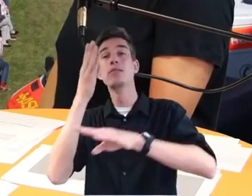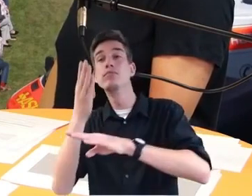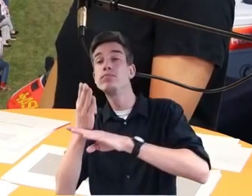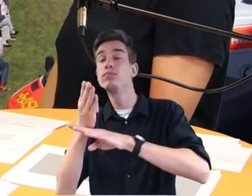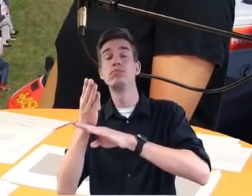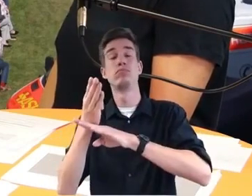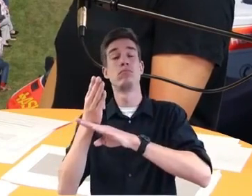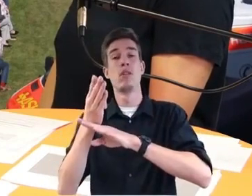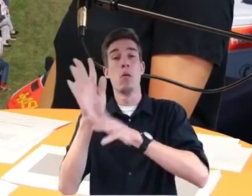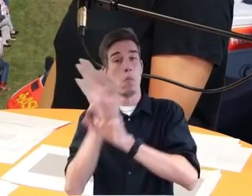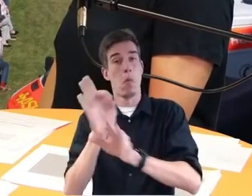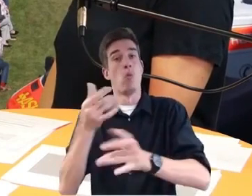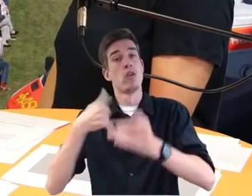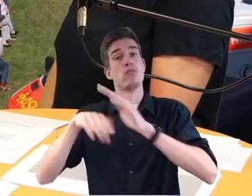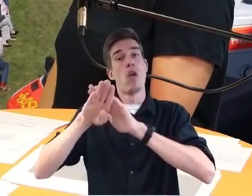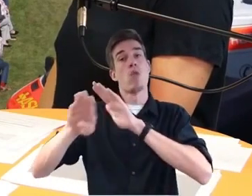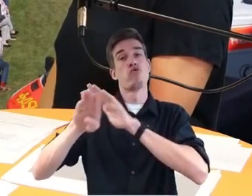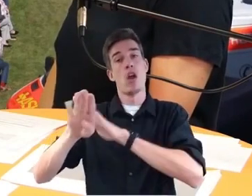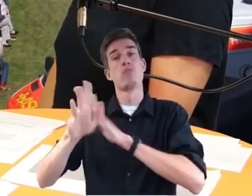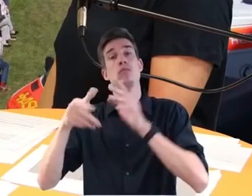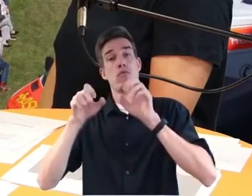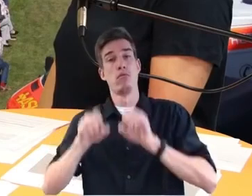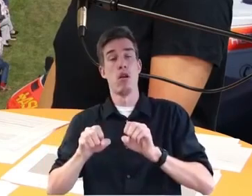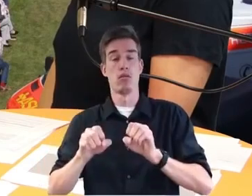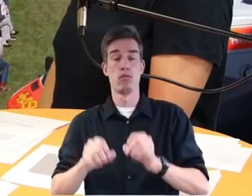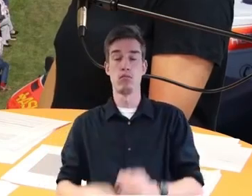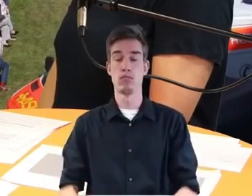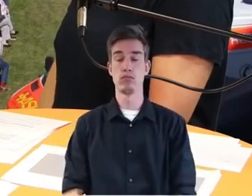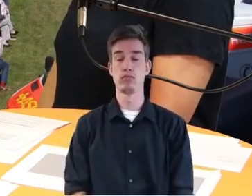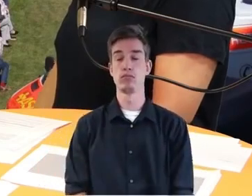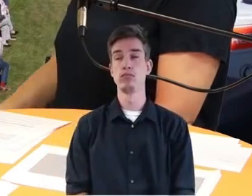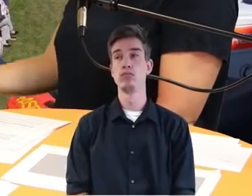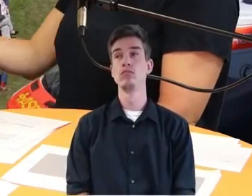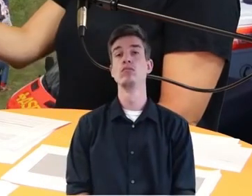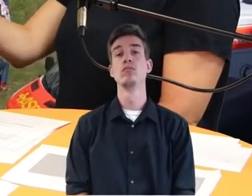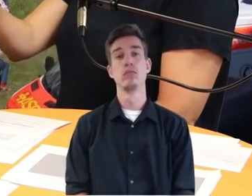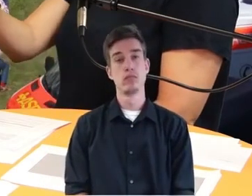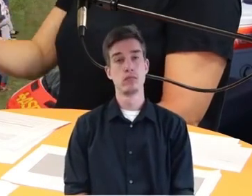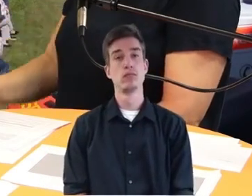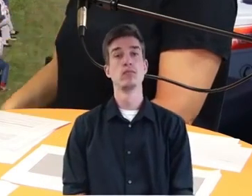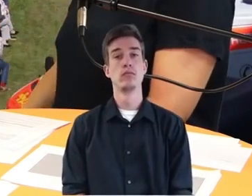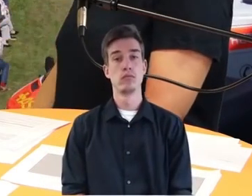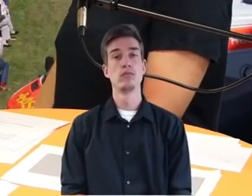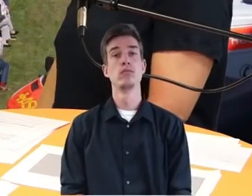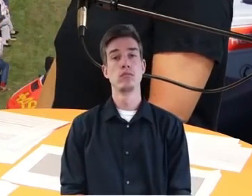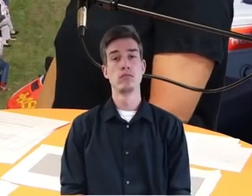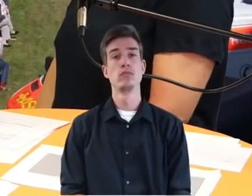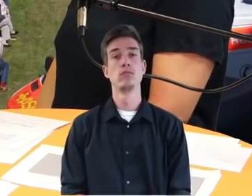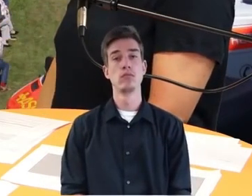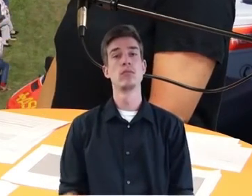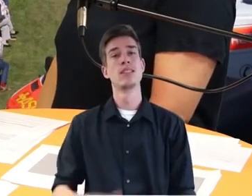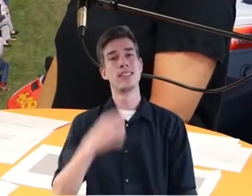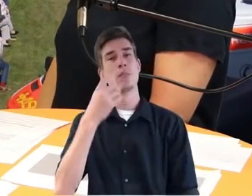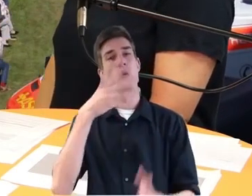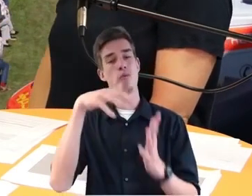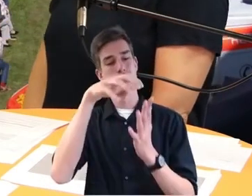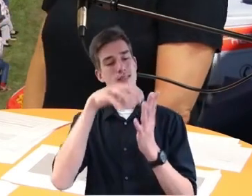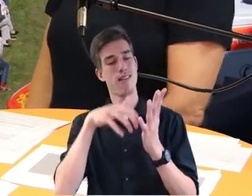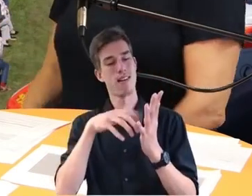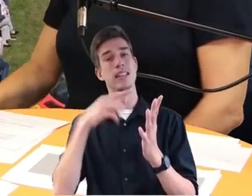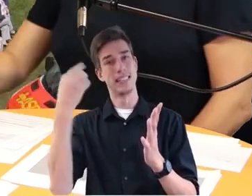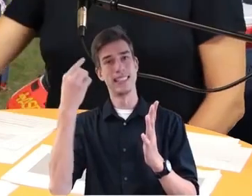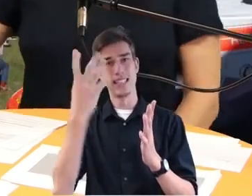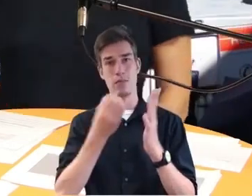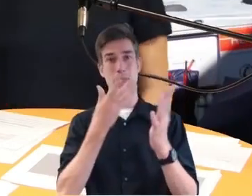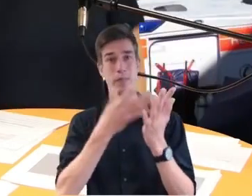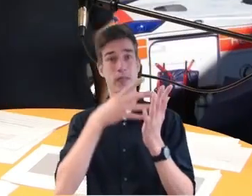vielen anderen Menschen zu begegnen, indem ich oft einkaufen gehen muss. Ja, und Sie haben ja auch selber einen Artikel in diesem Magazin geschrieben.